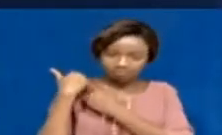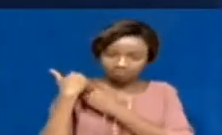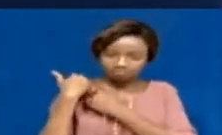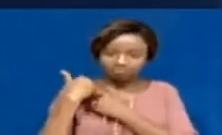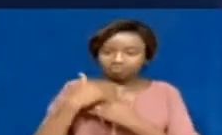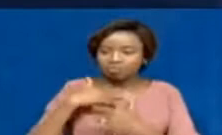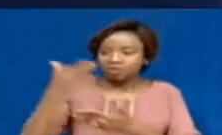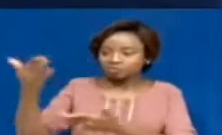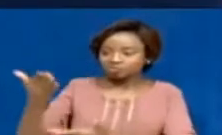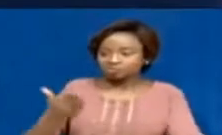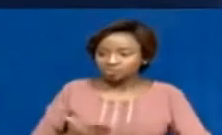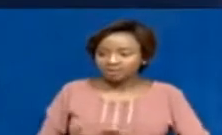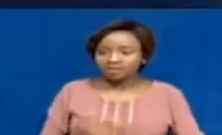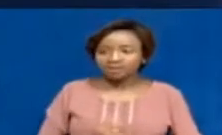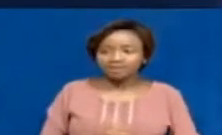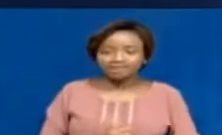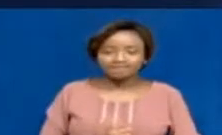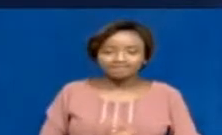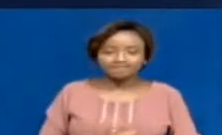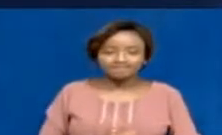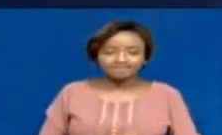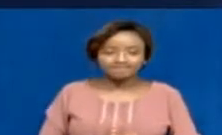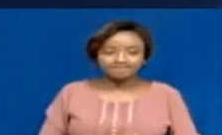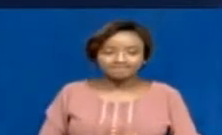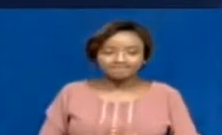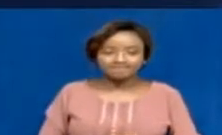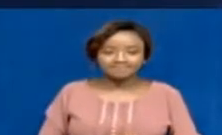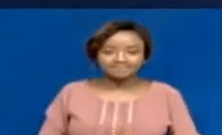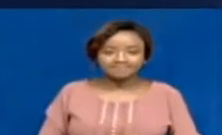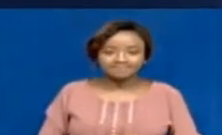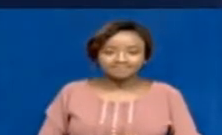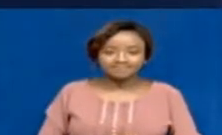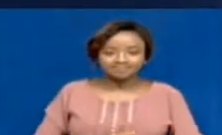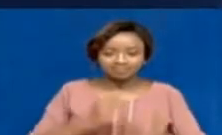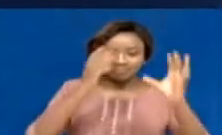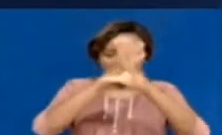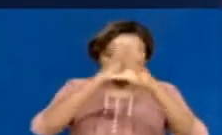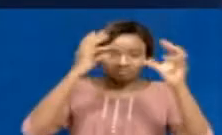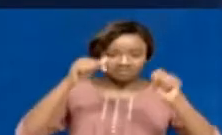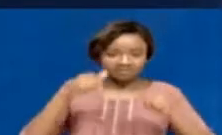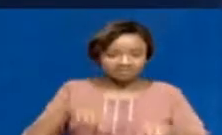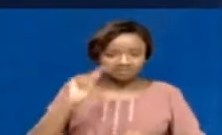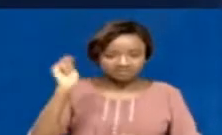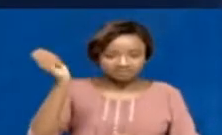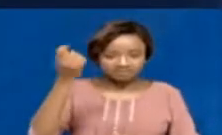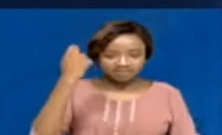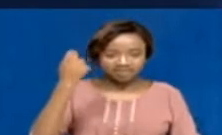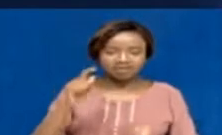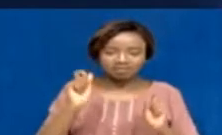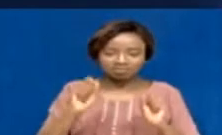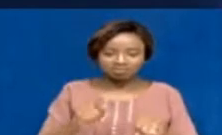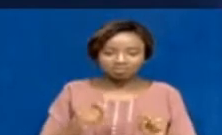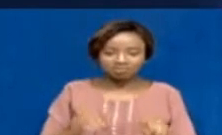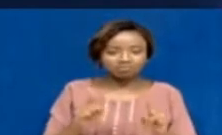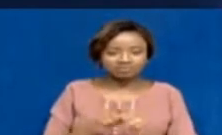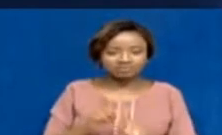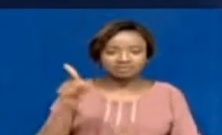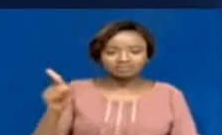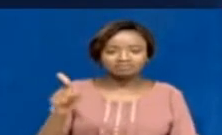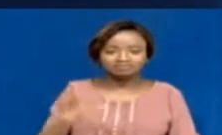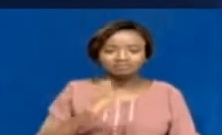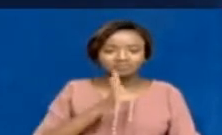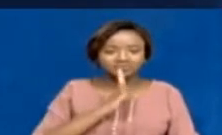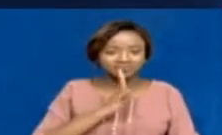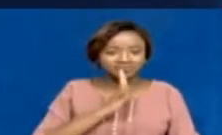invite His Excellency, the President of the Republic of Kenya, to also convey